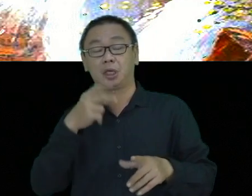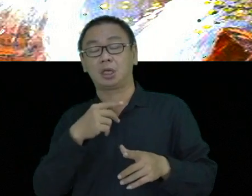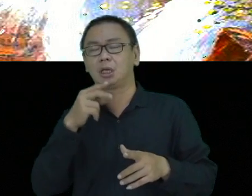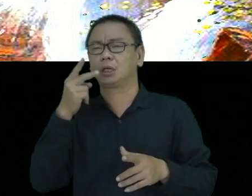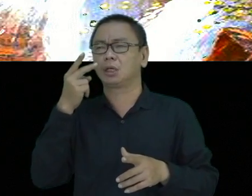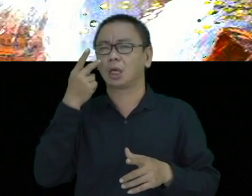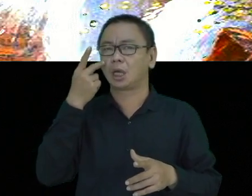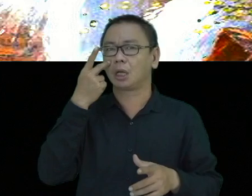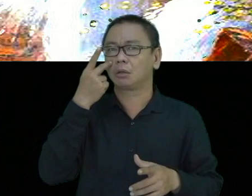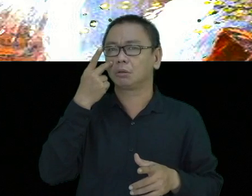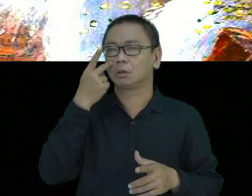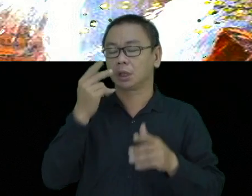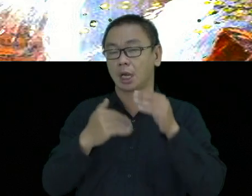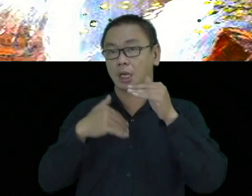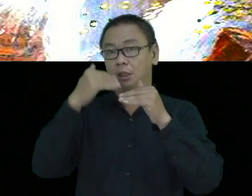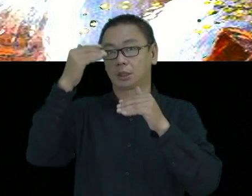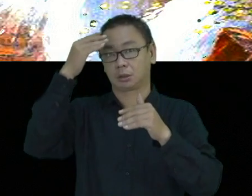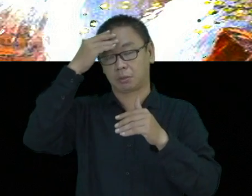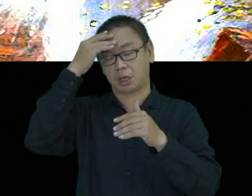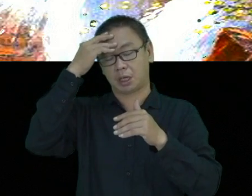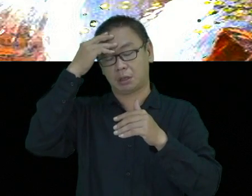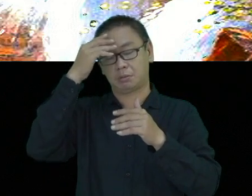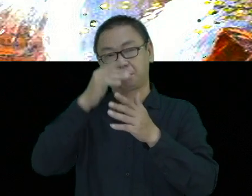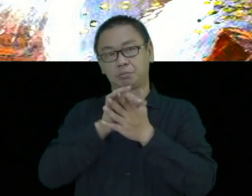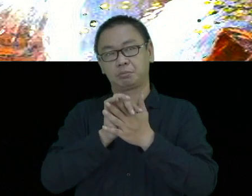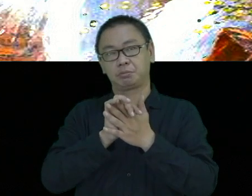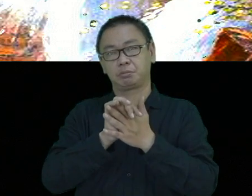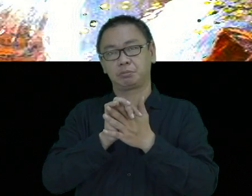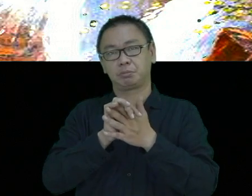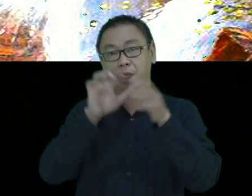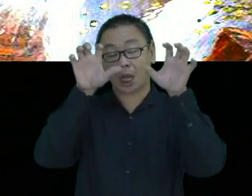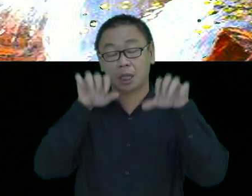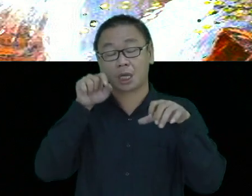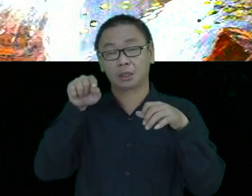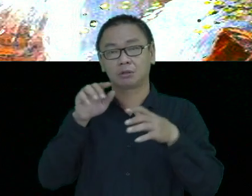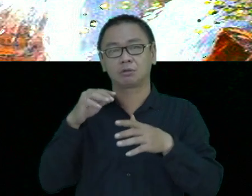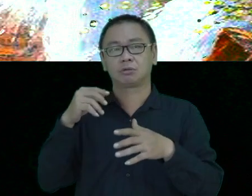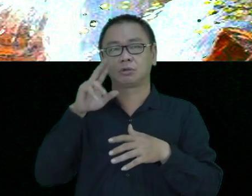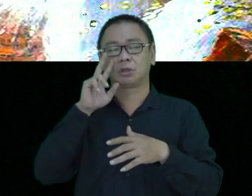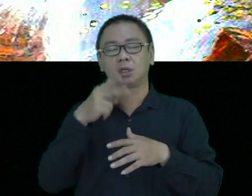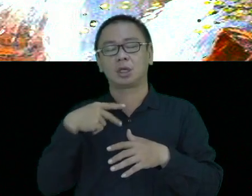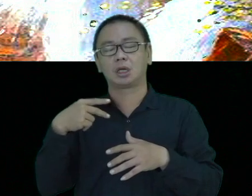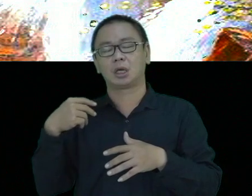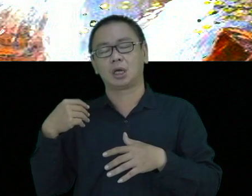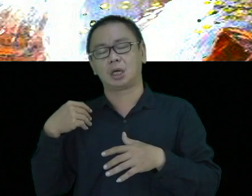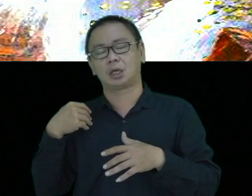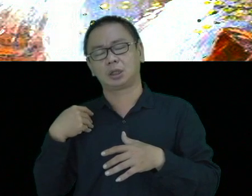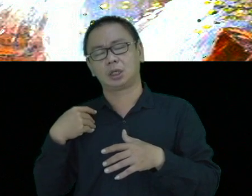atas, di kepala daripada binatang ini, ya saudara, ini ada